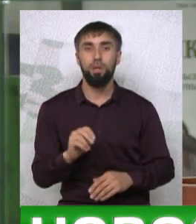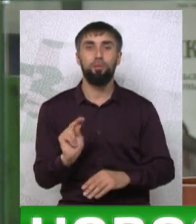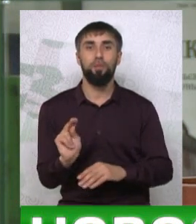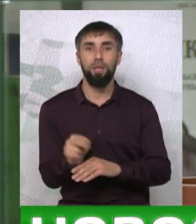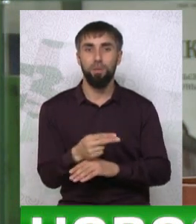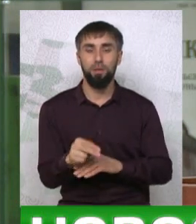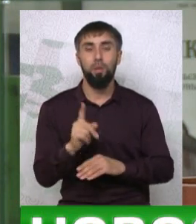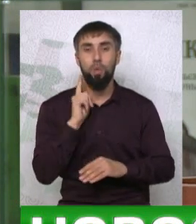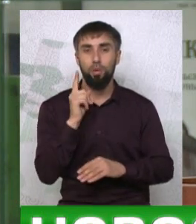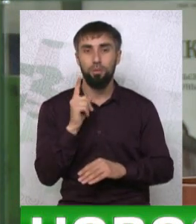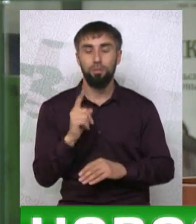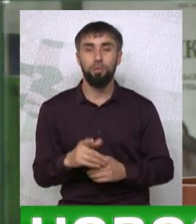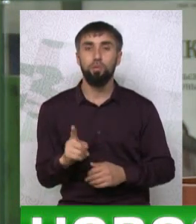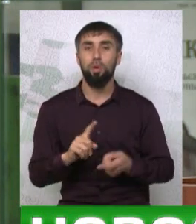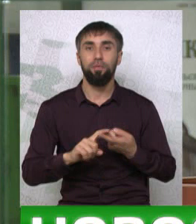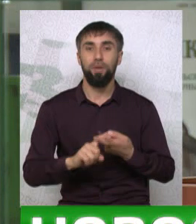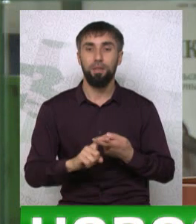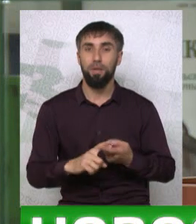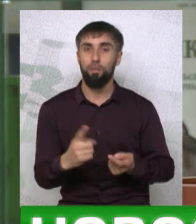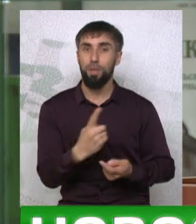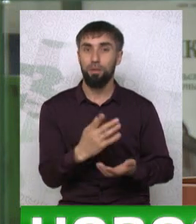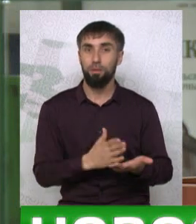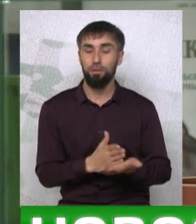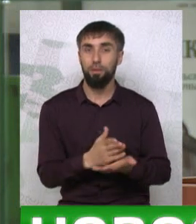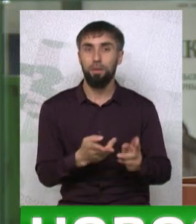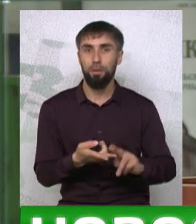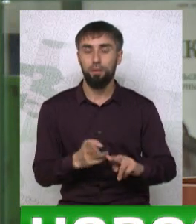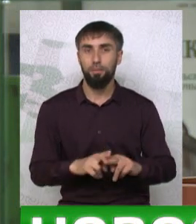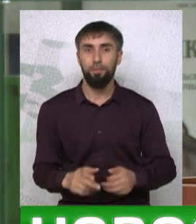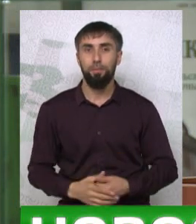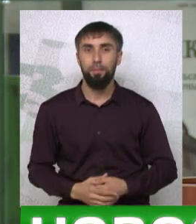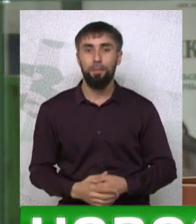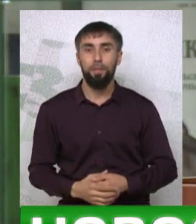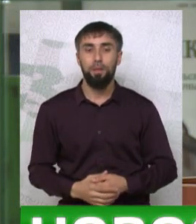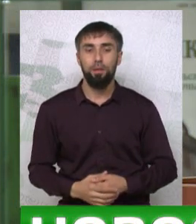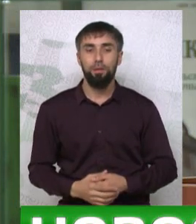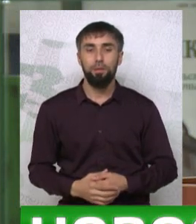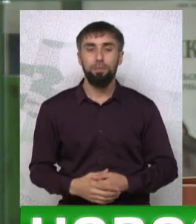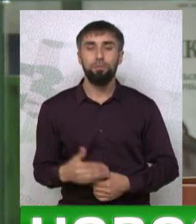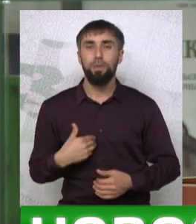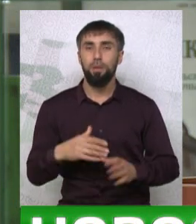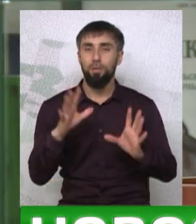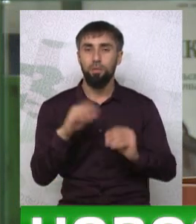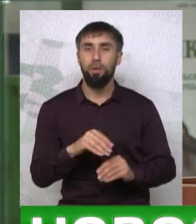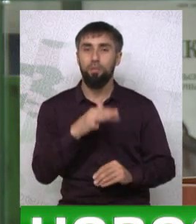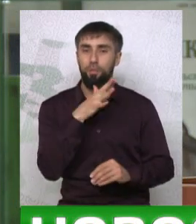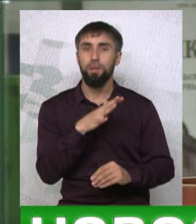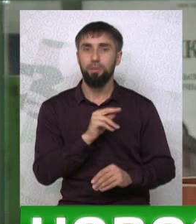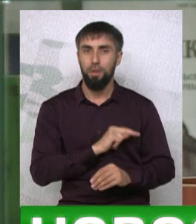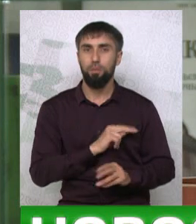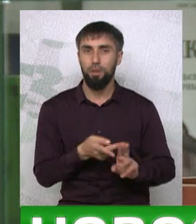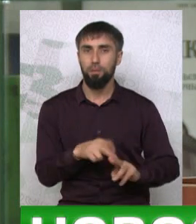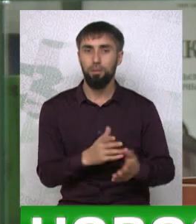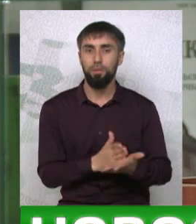патриотическое воспитание молодежи. Что касается первого направления, это мы все время работаем в этом направлении,